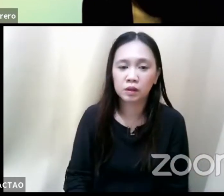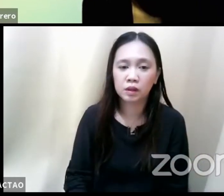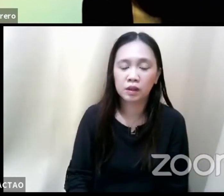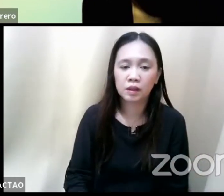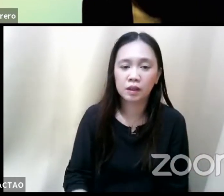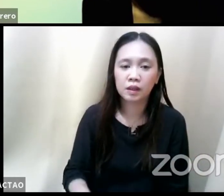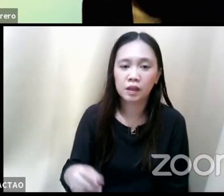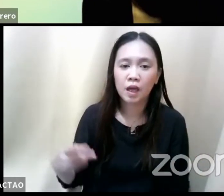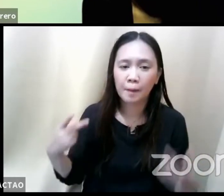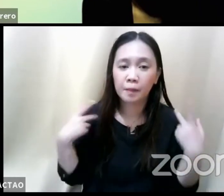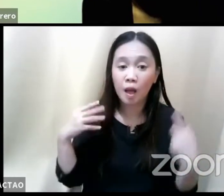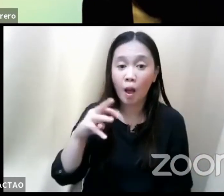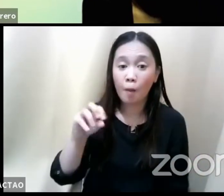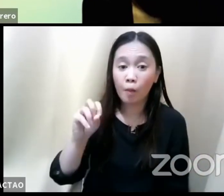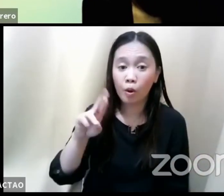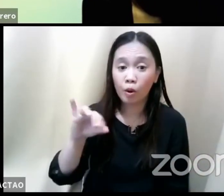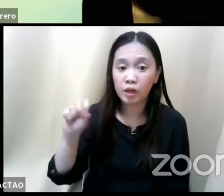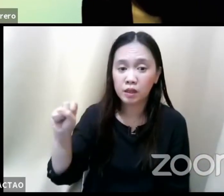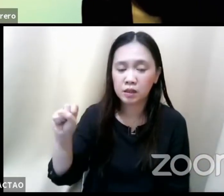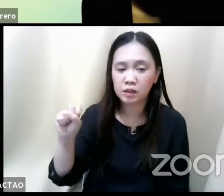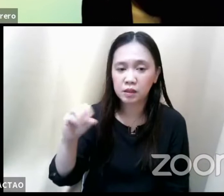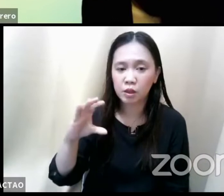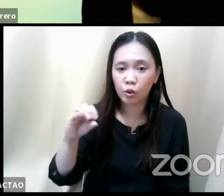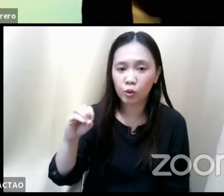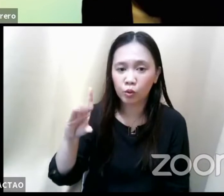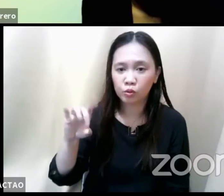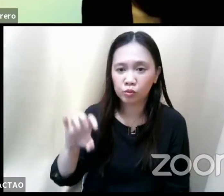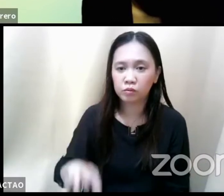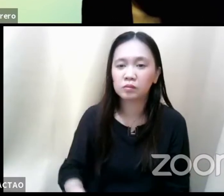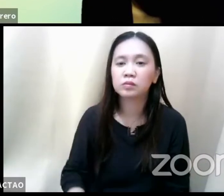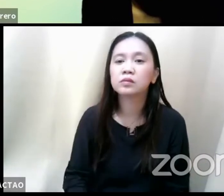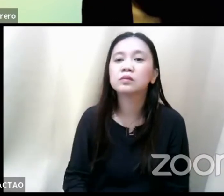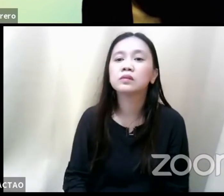dot, dit. So, paano yun? Short,